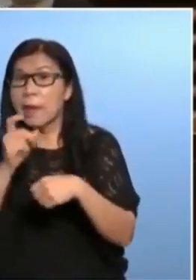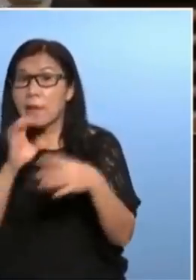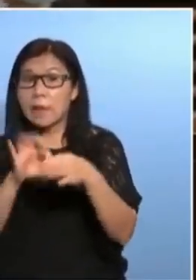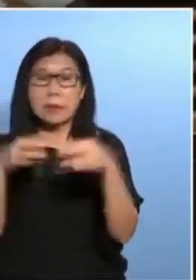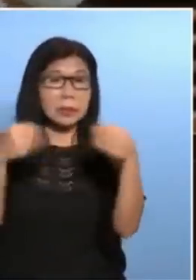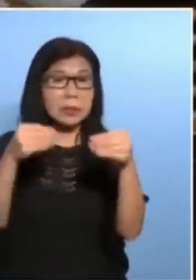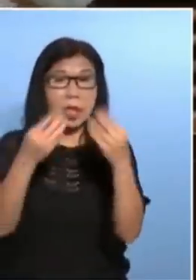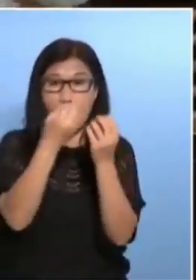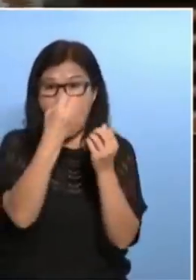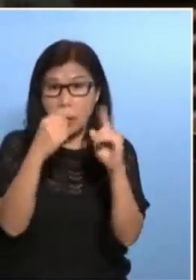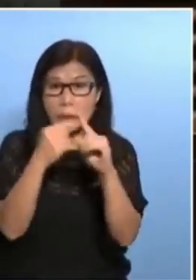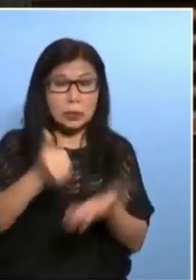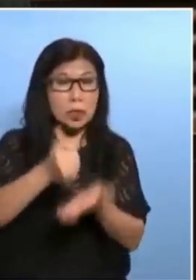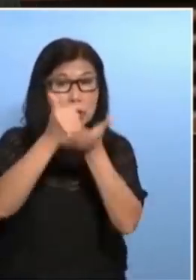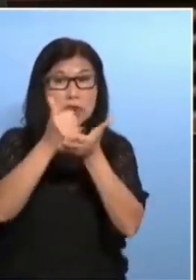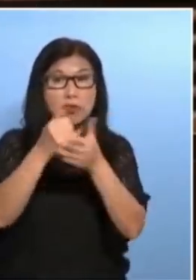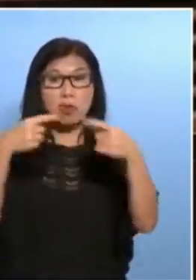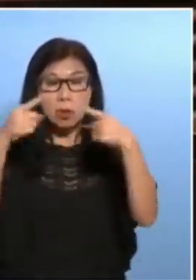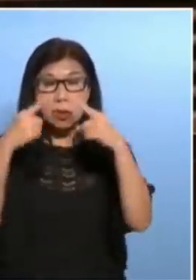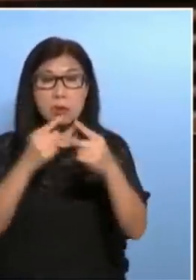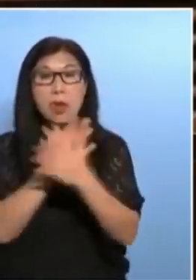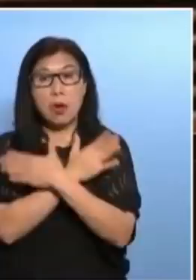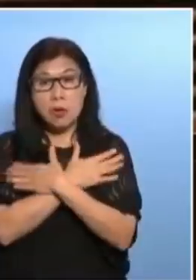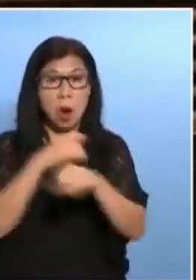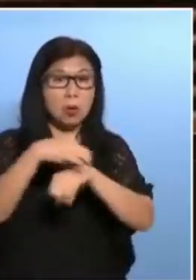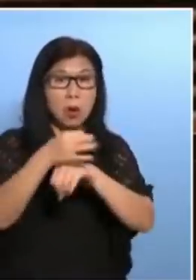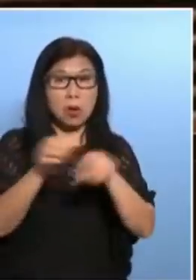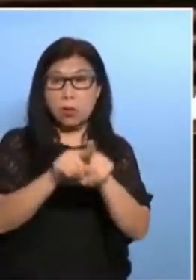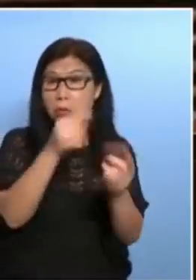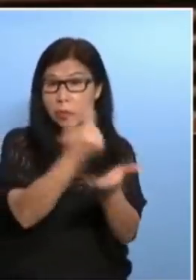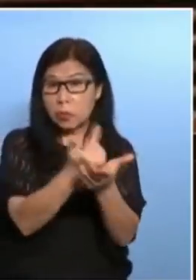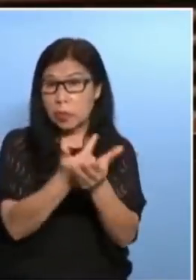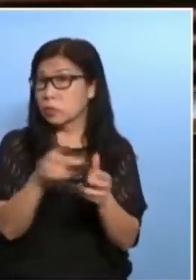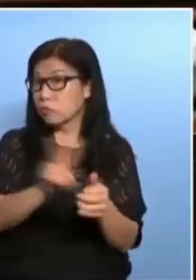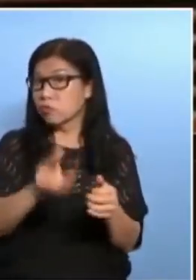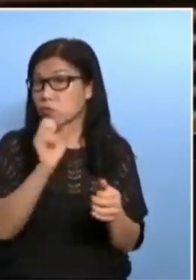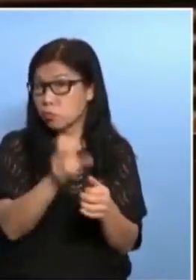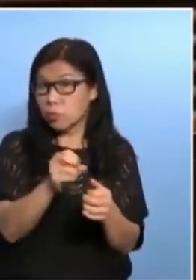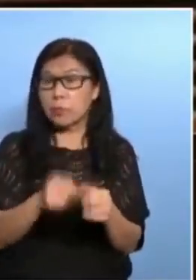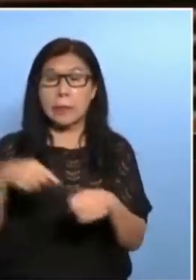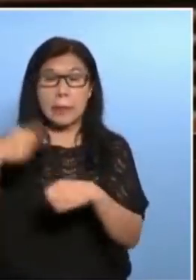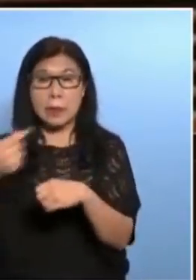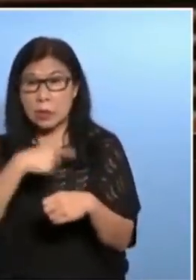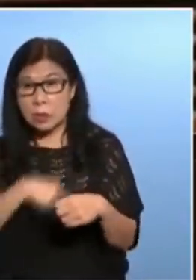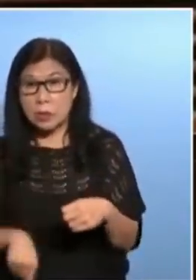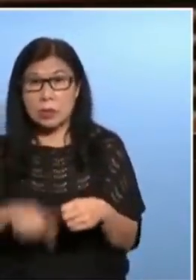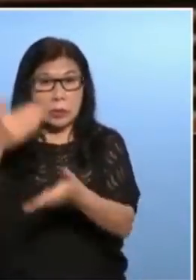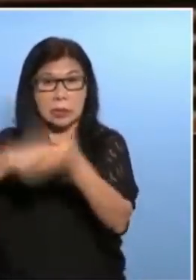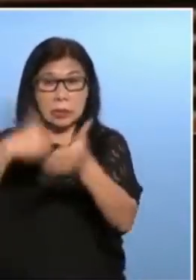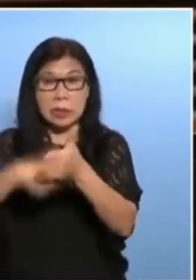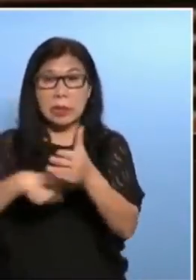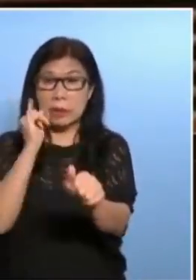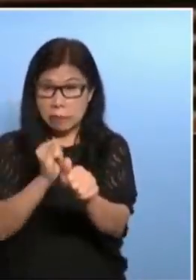如教育香港人尊重國歌、弘揚愛國精神的條文。因為如果其他議員認為刪減罰